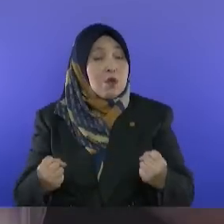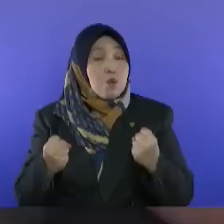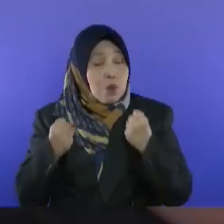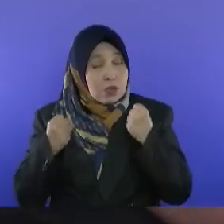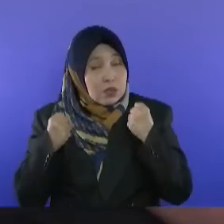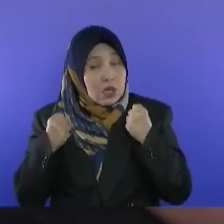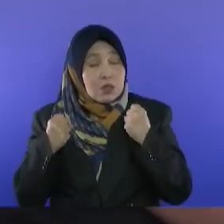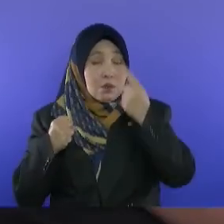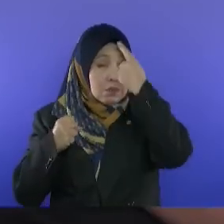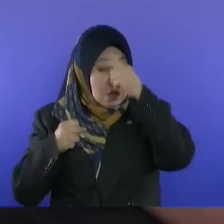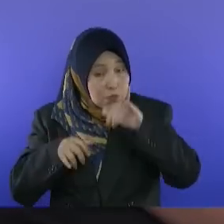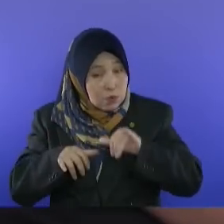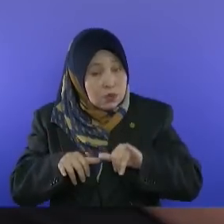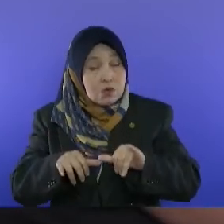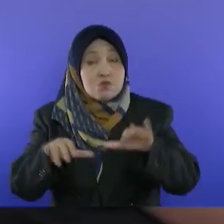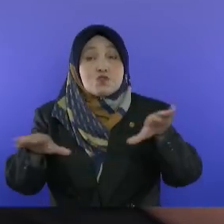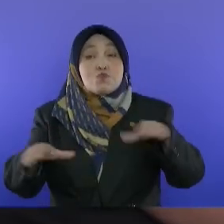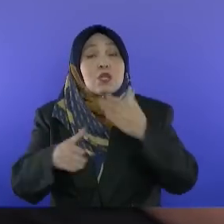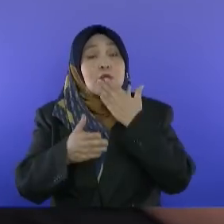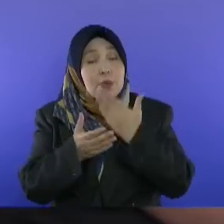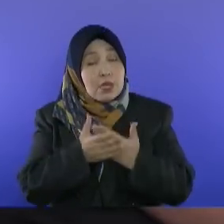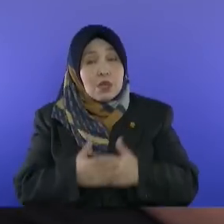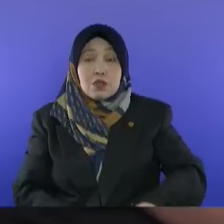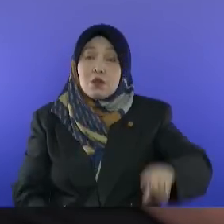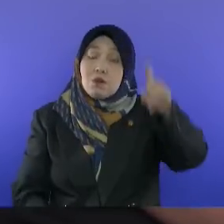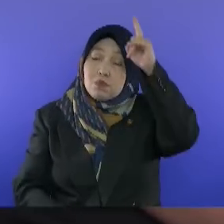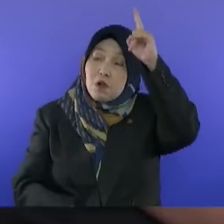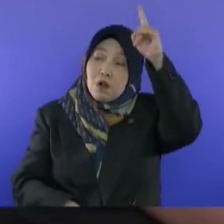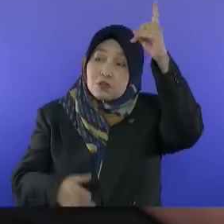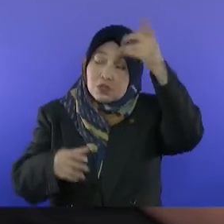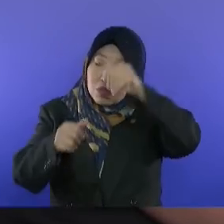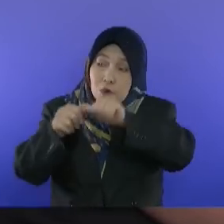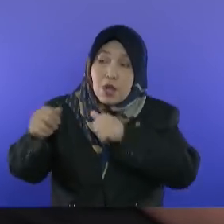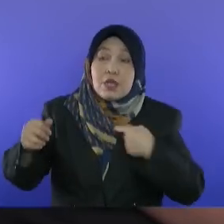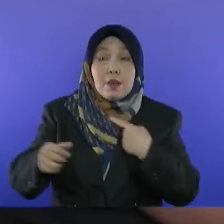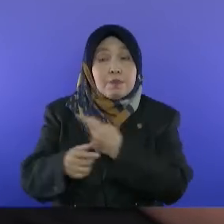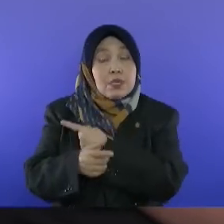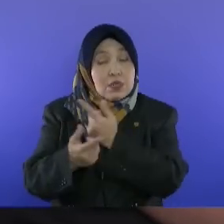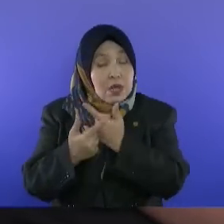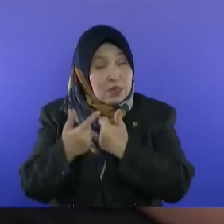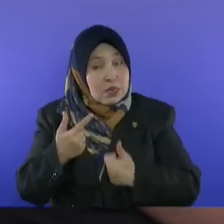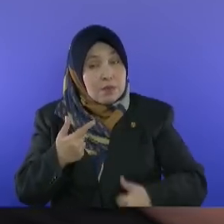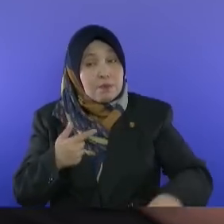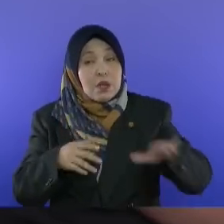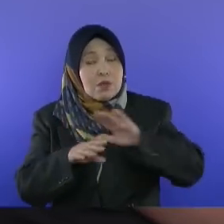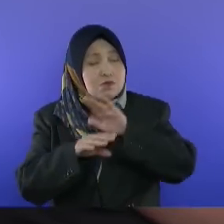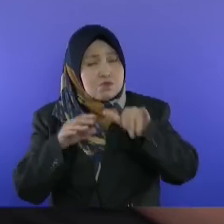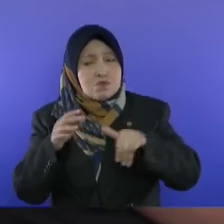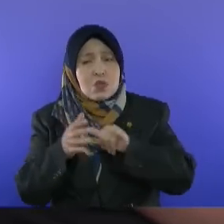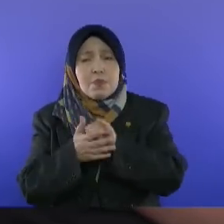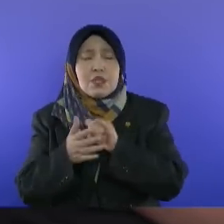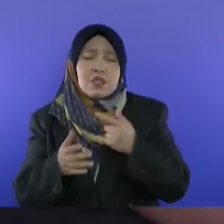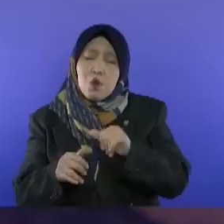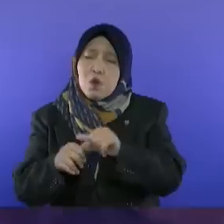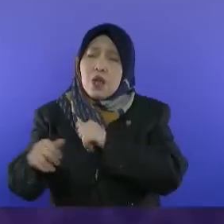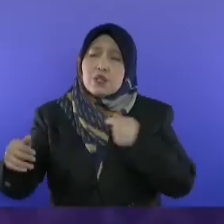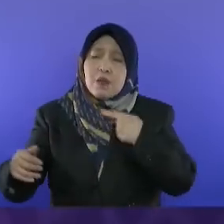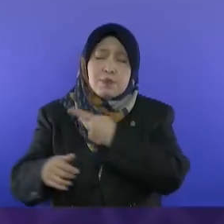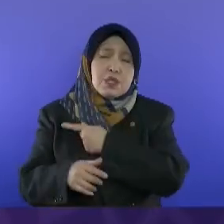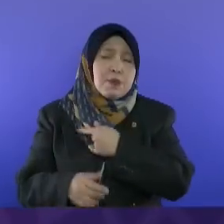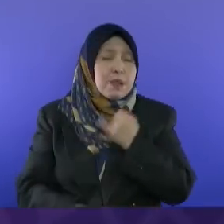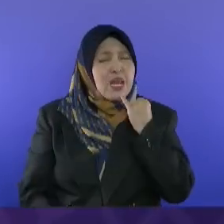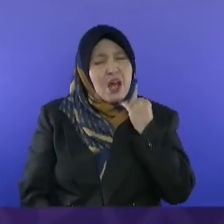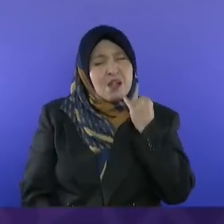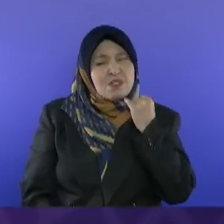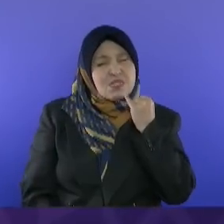terus kami lakukan kebaikan ya Allah ya Allah Tuhan kami jauhkanlah kami dari sifat-sifat emas ya Allah jauhkanlah kami daripada